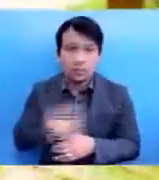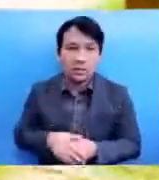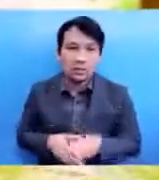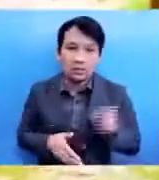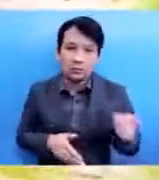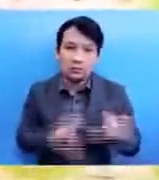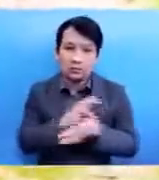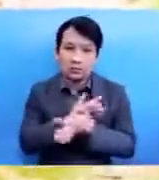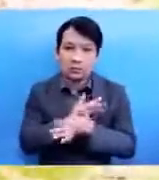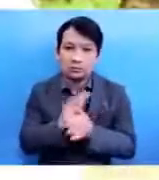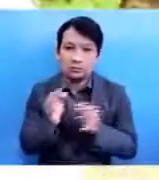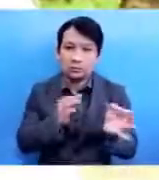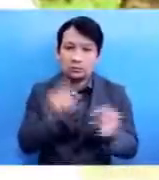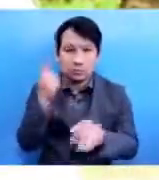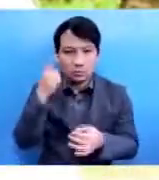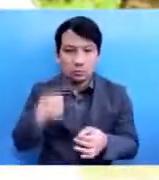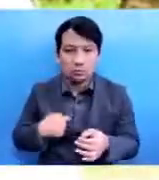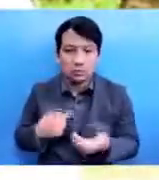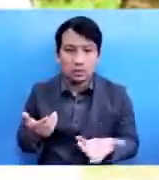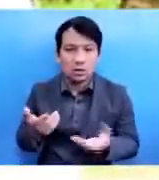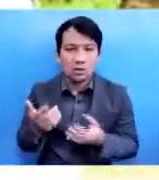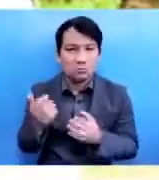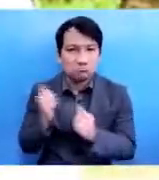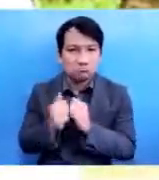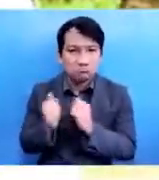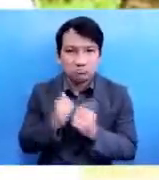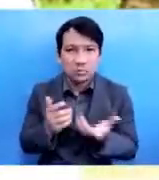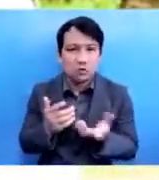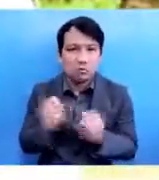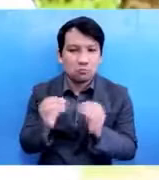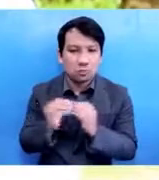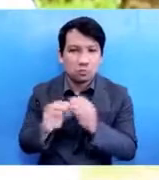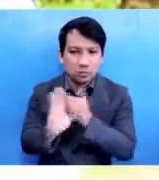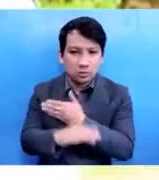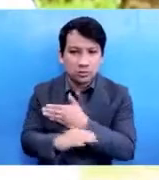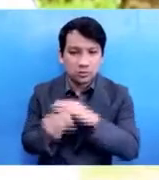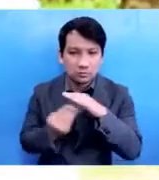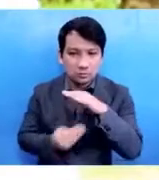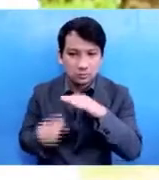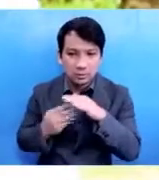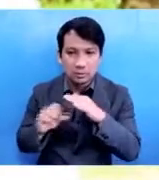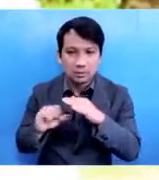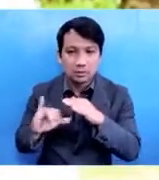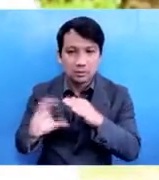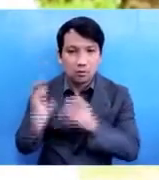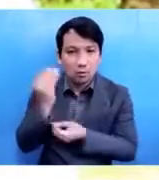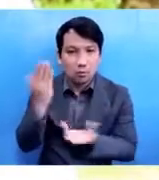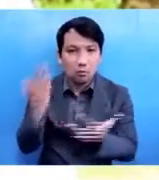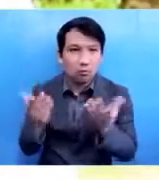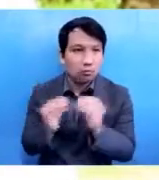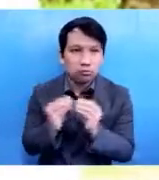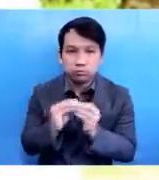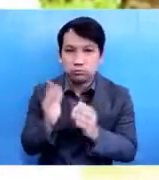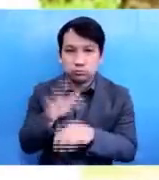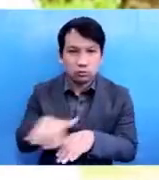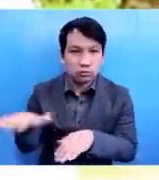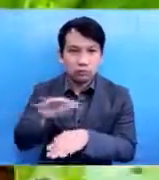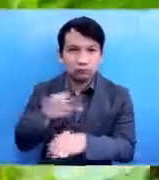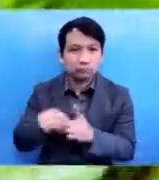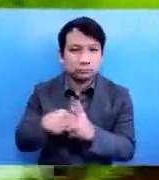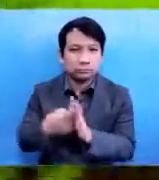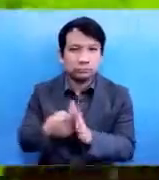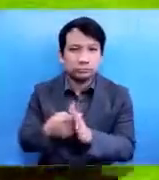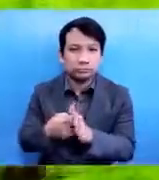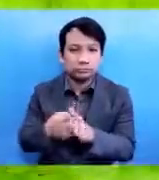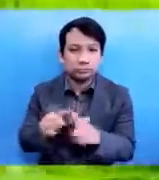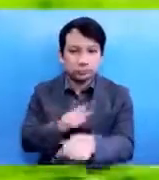was a defining moment for me na we have to go back to the basics. The basics where everything started, which is the land.